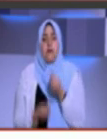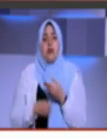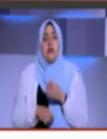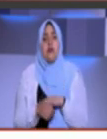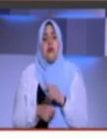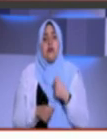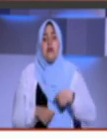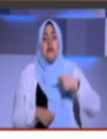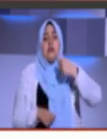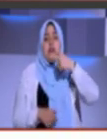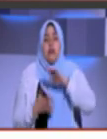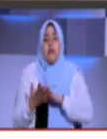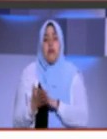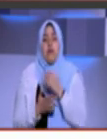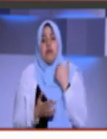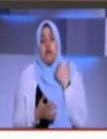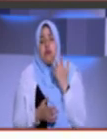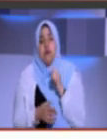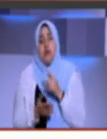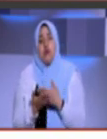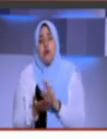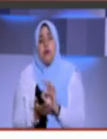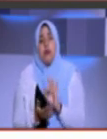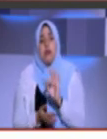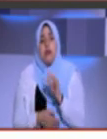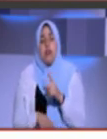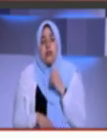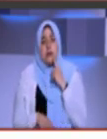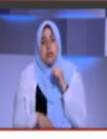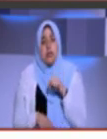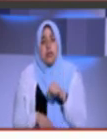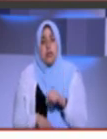المده الى الربع الثالث من السنه،